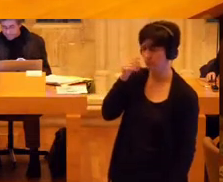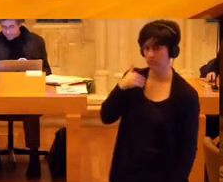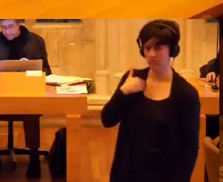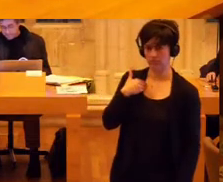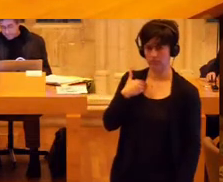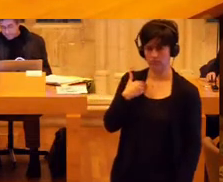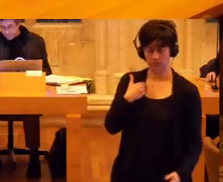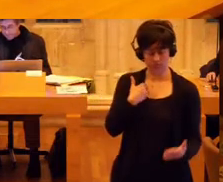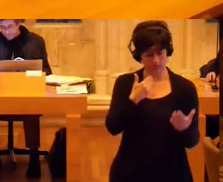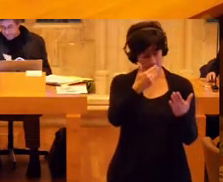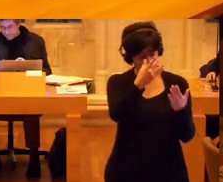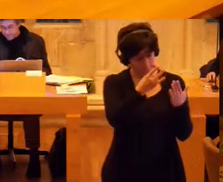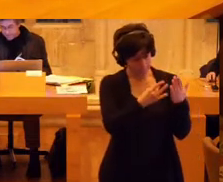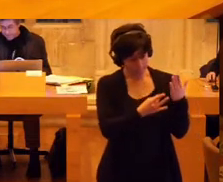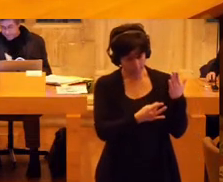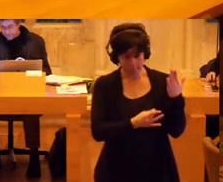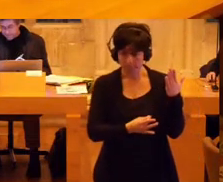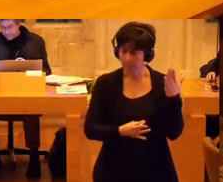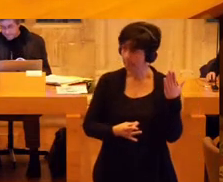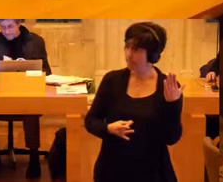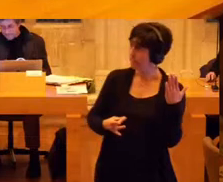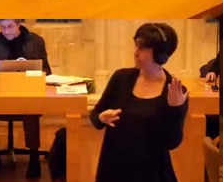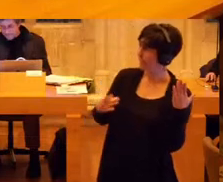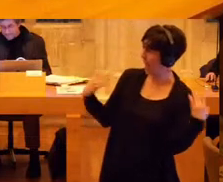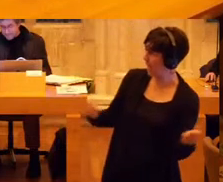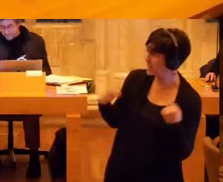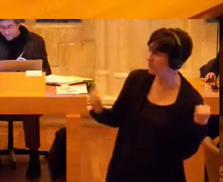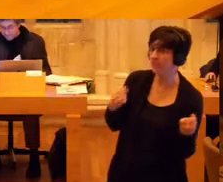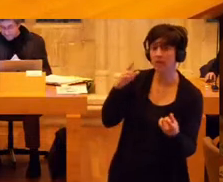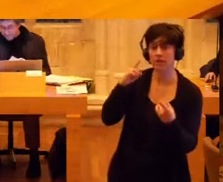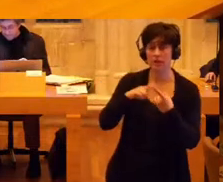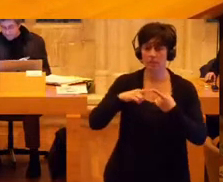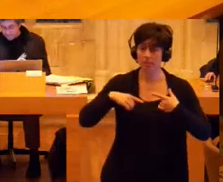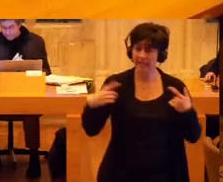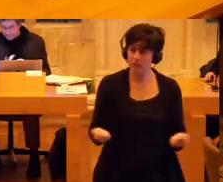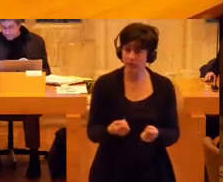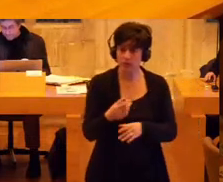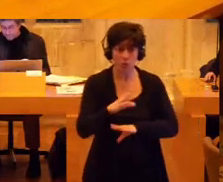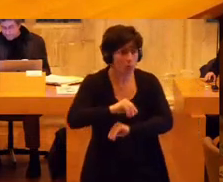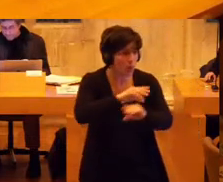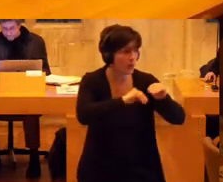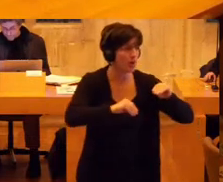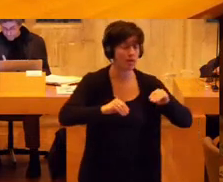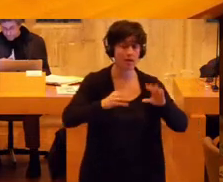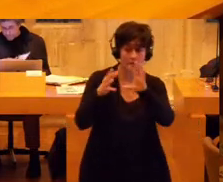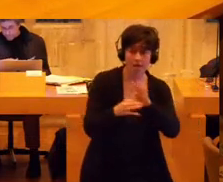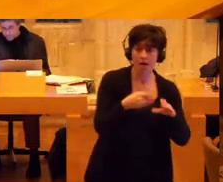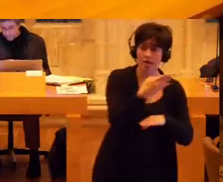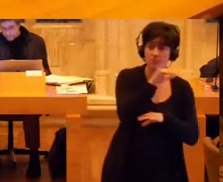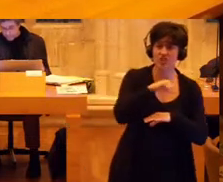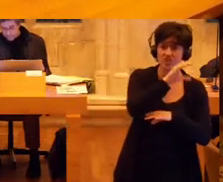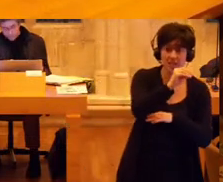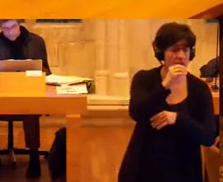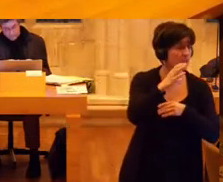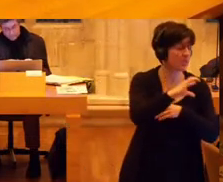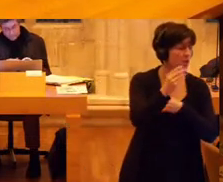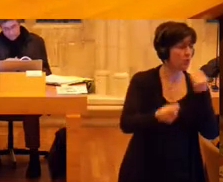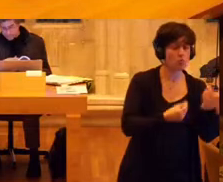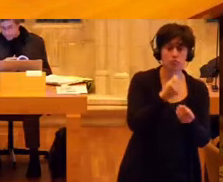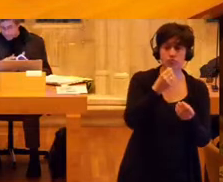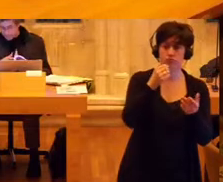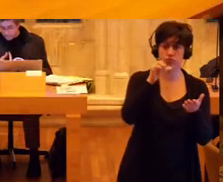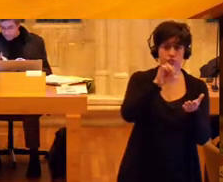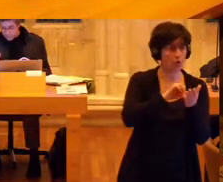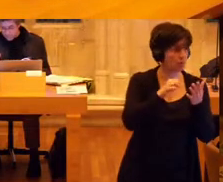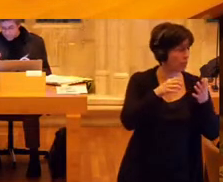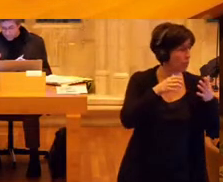trace de toute l'activité relevant de l'éducation populaire avec les centres d'animation et la MJC. Si ce n'est pas de la politique culturelle, je ne